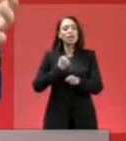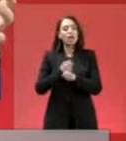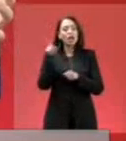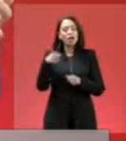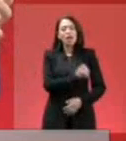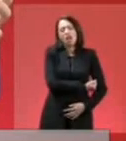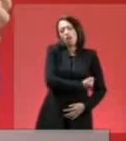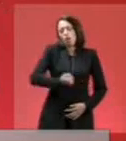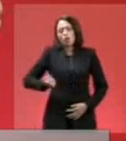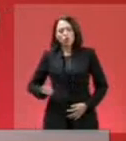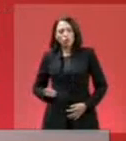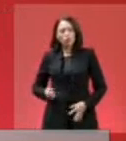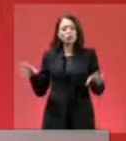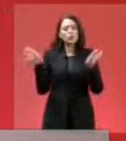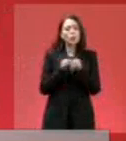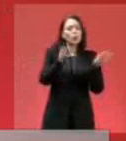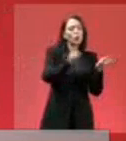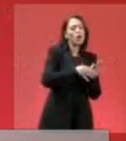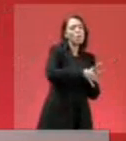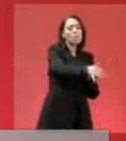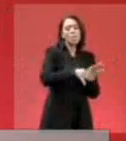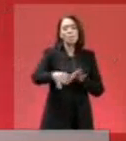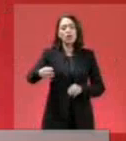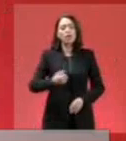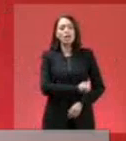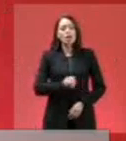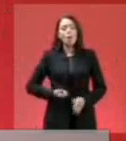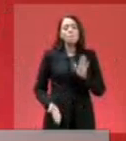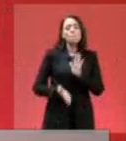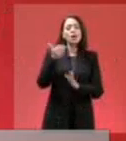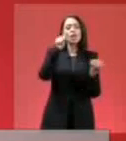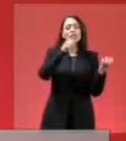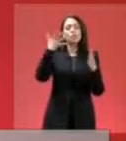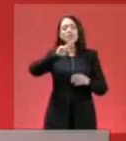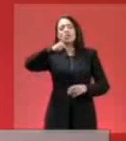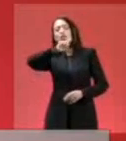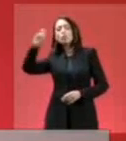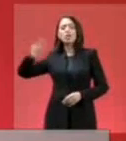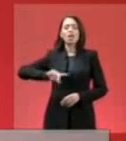επιβλητικής λιτότητας, συνολικών μέτρων λιτότητας πάνω από 65 δισεκατομμύρια ευρώ.